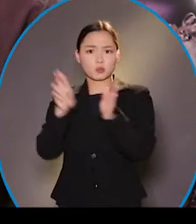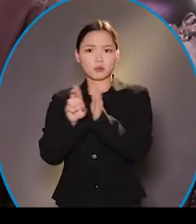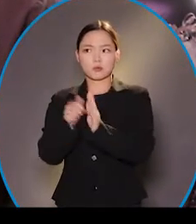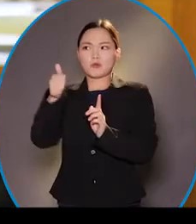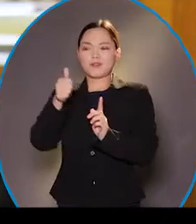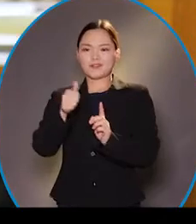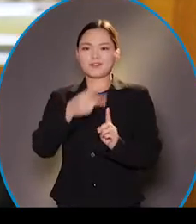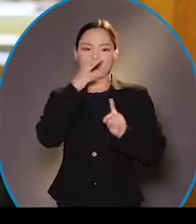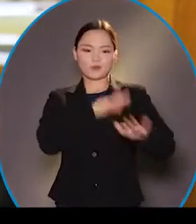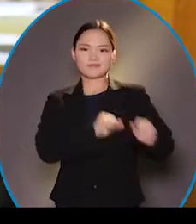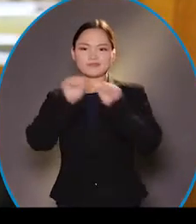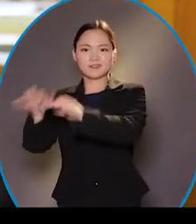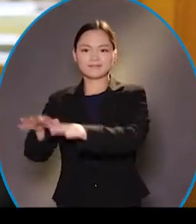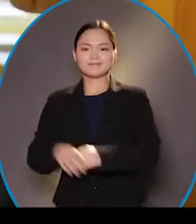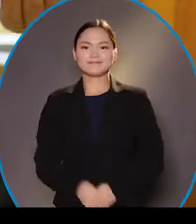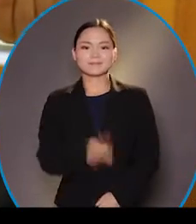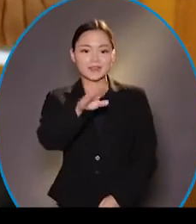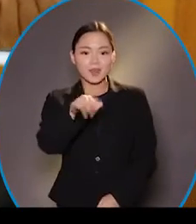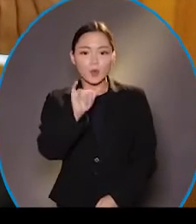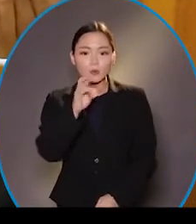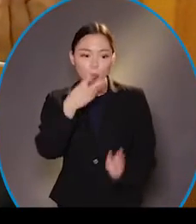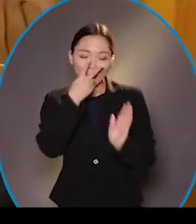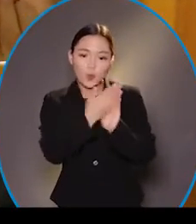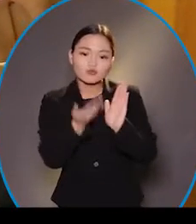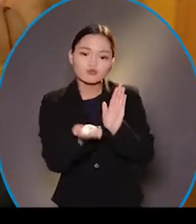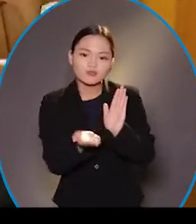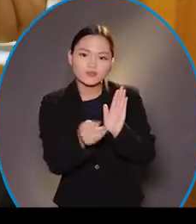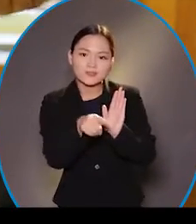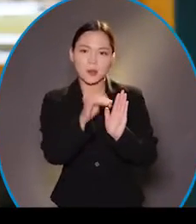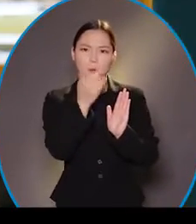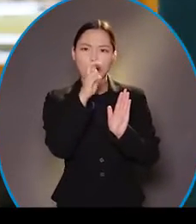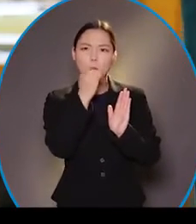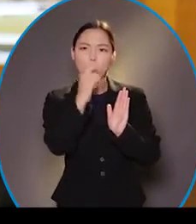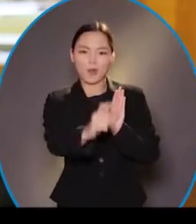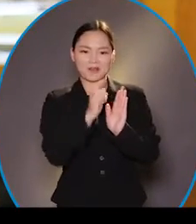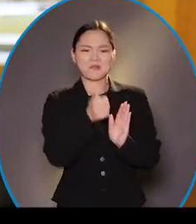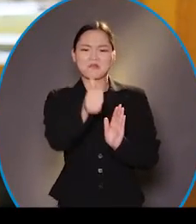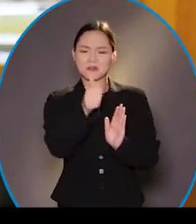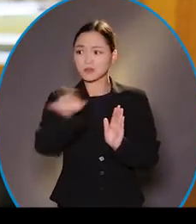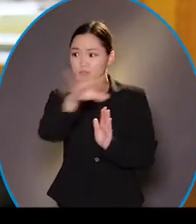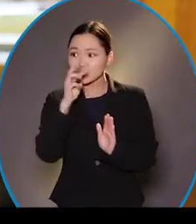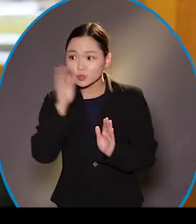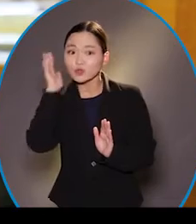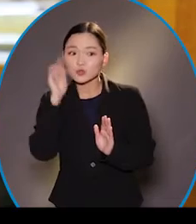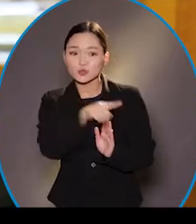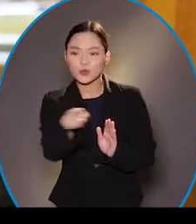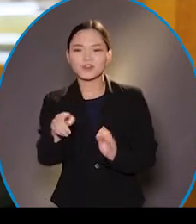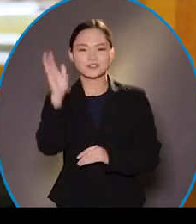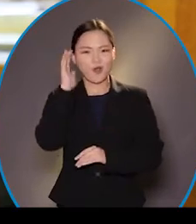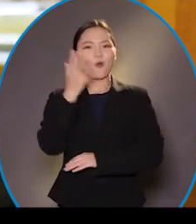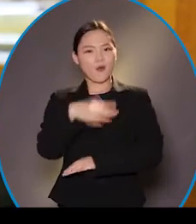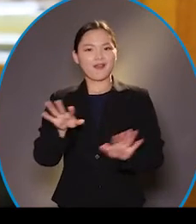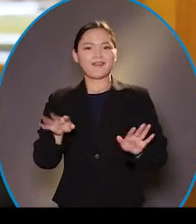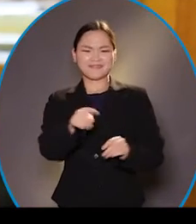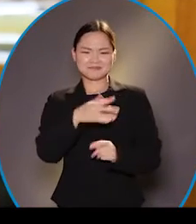хүүхдээ өгсөн. Ус алдаа гаштай нэг уушаад өгөөрэй. Оо, стасан байна мондоо. Босны сонсоо.